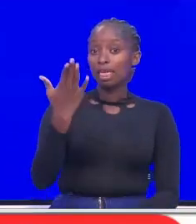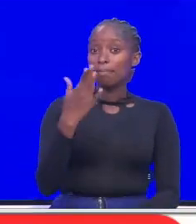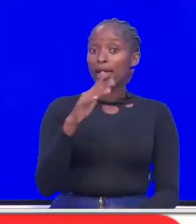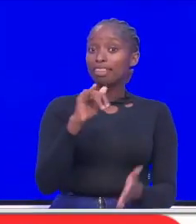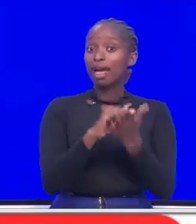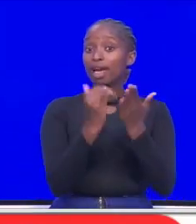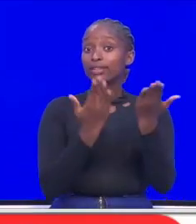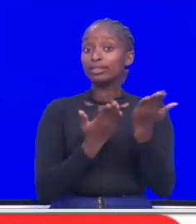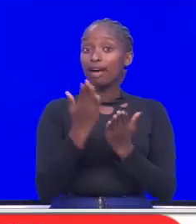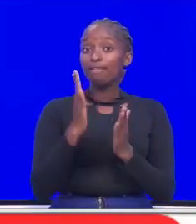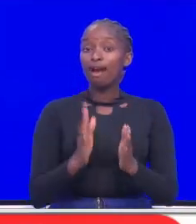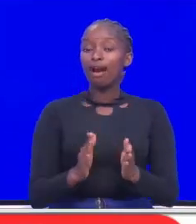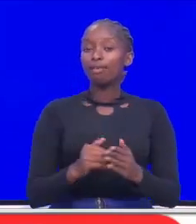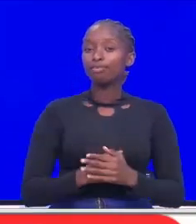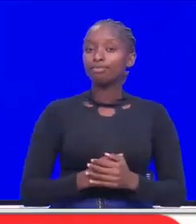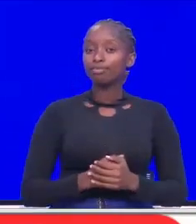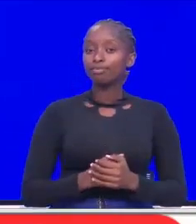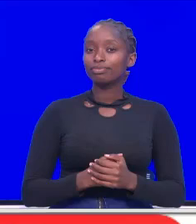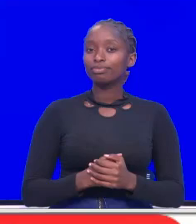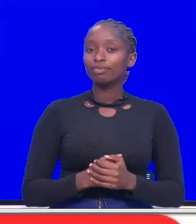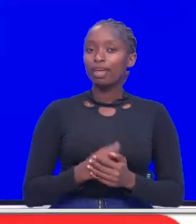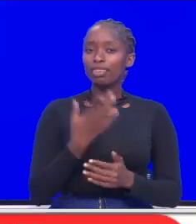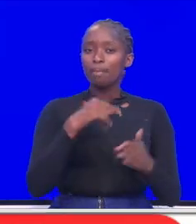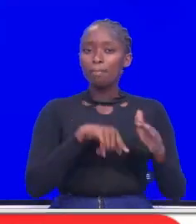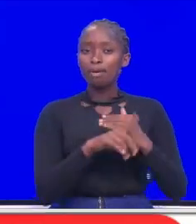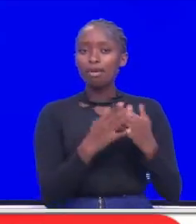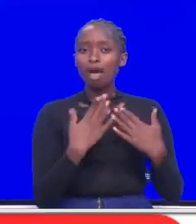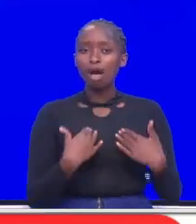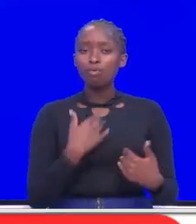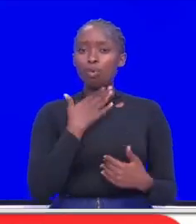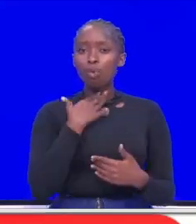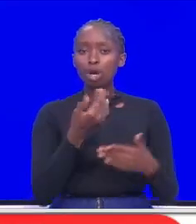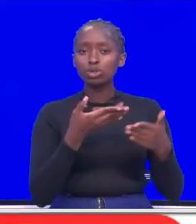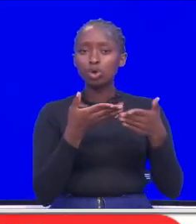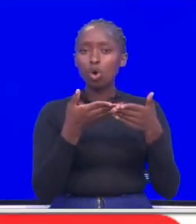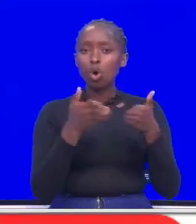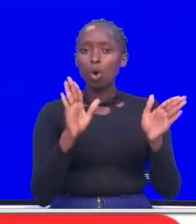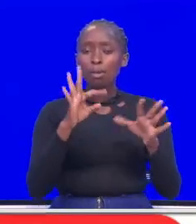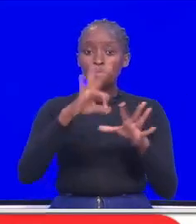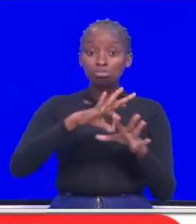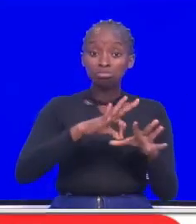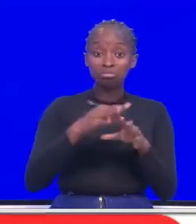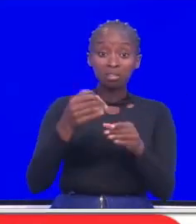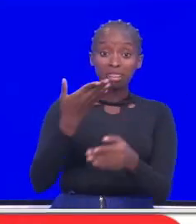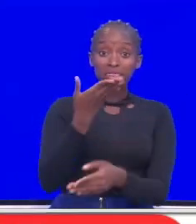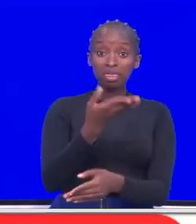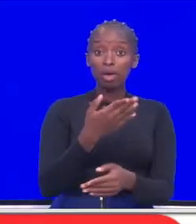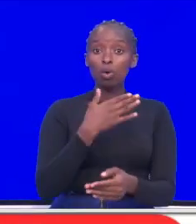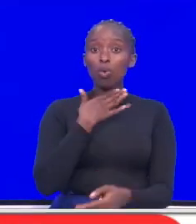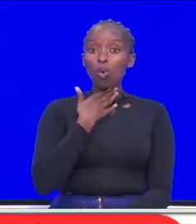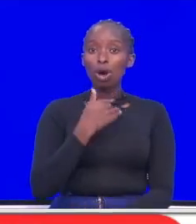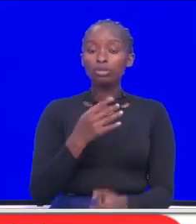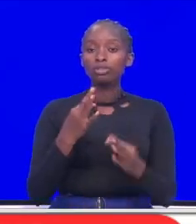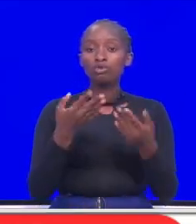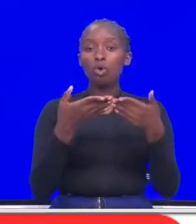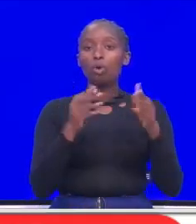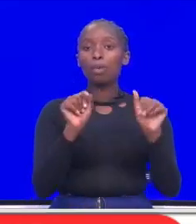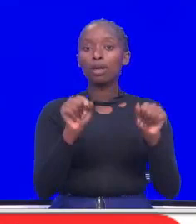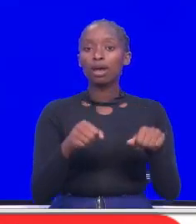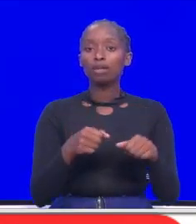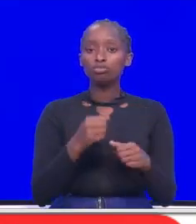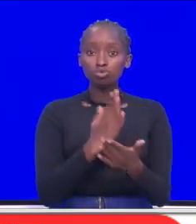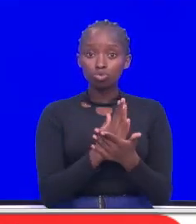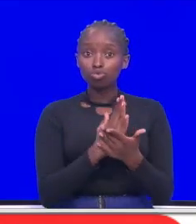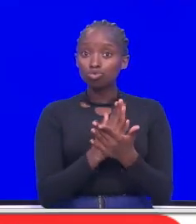ile server pale kura iliingia, nataka ifunguliwe, ikaguliwe, sawa sawa? Tunataka namna